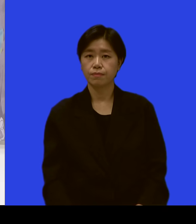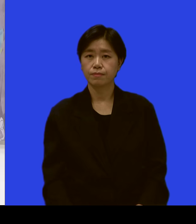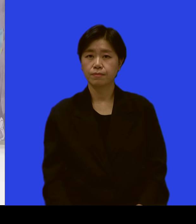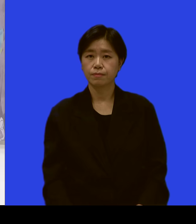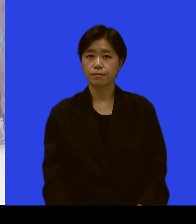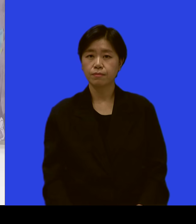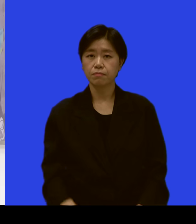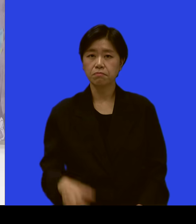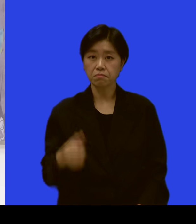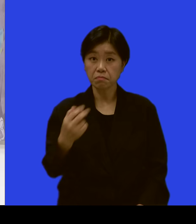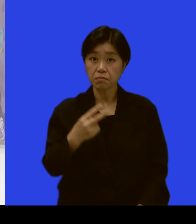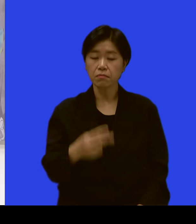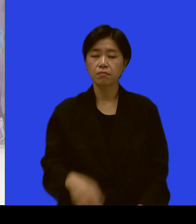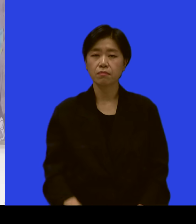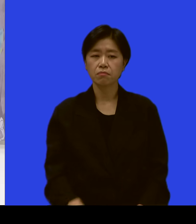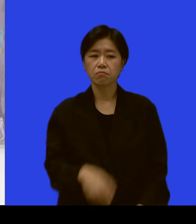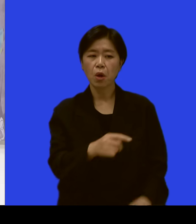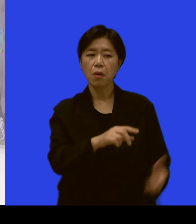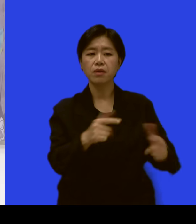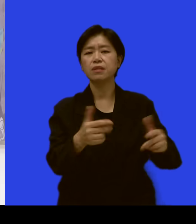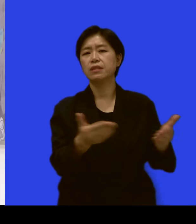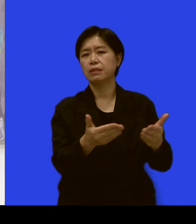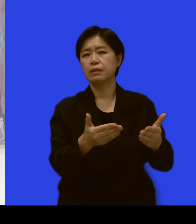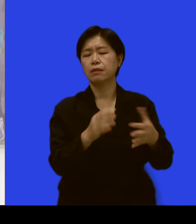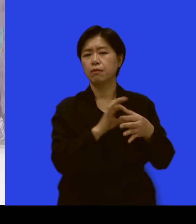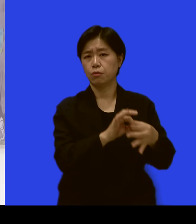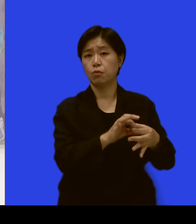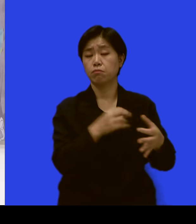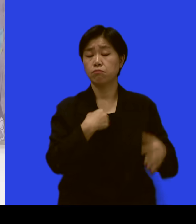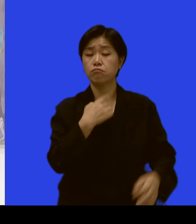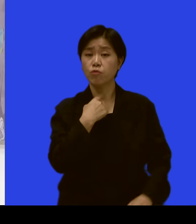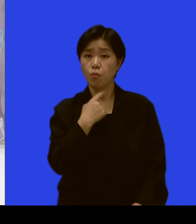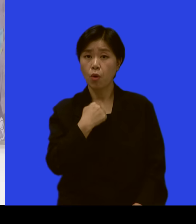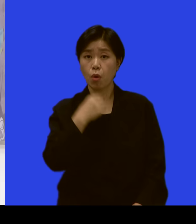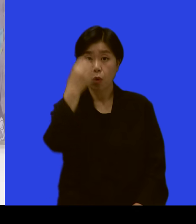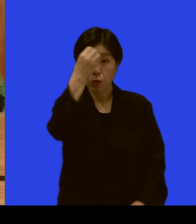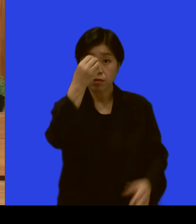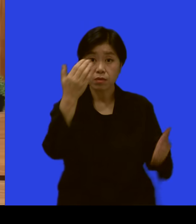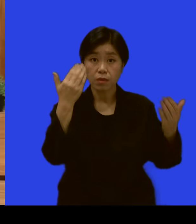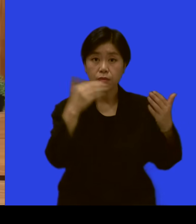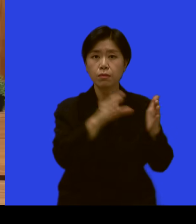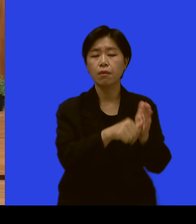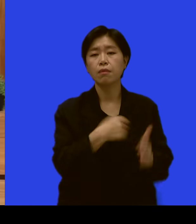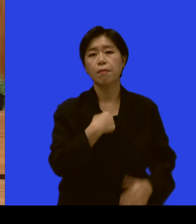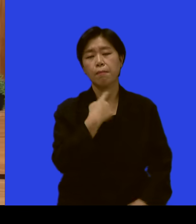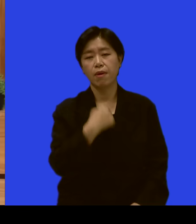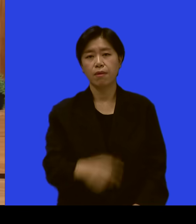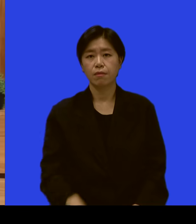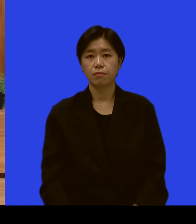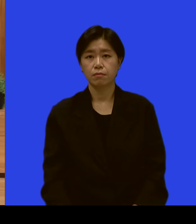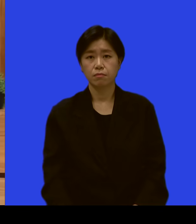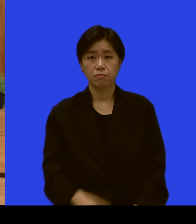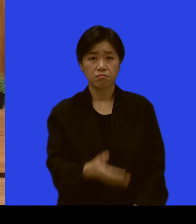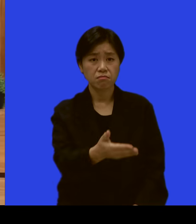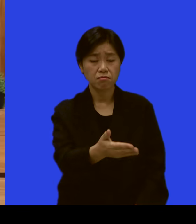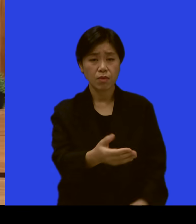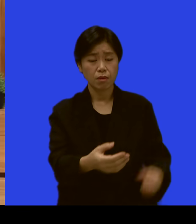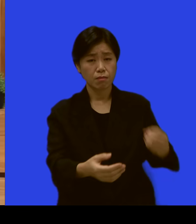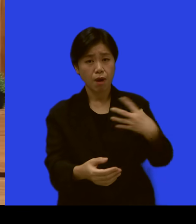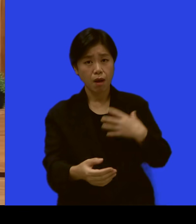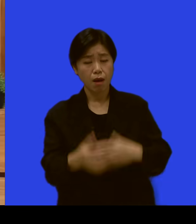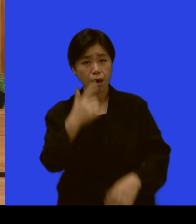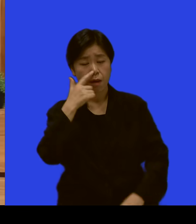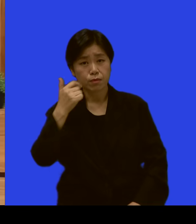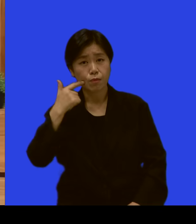이렇게 그 호객하고 술집에서 일도 오랫동안 하고 이제 그런 시간을 좀 고등학교 때 보냈었죠. 아니 지금 분명히 목회자 아들이라고